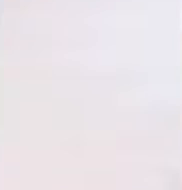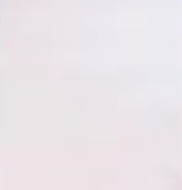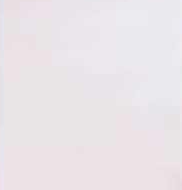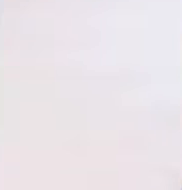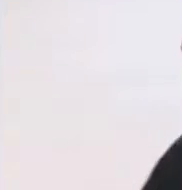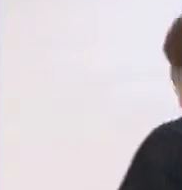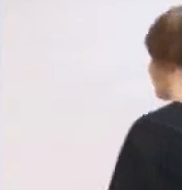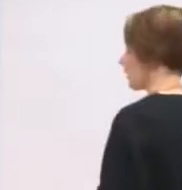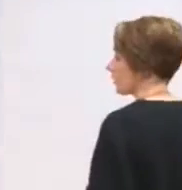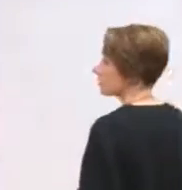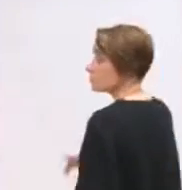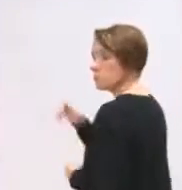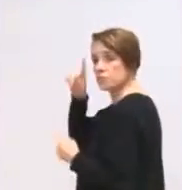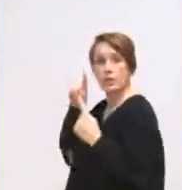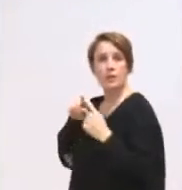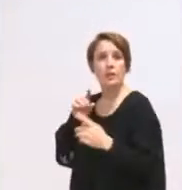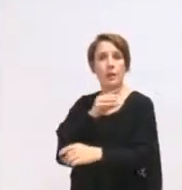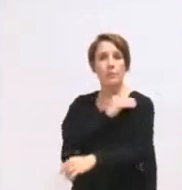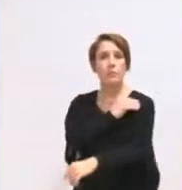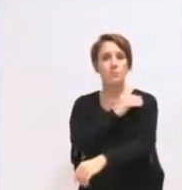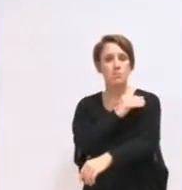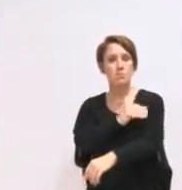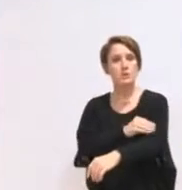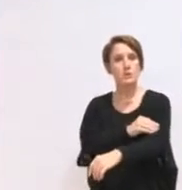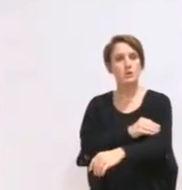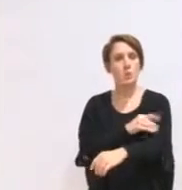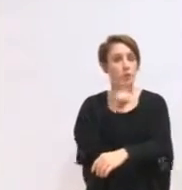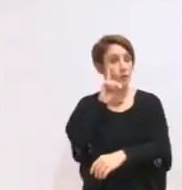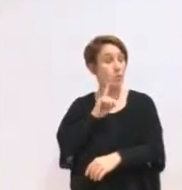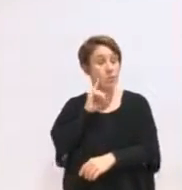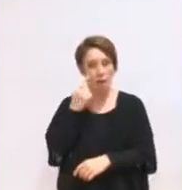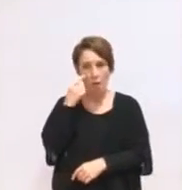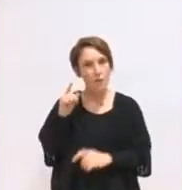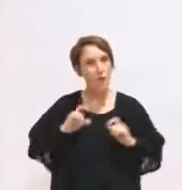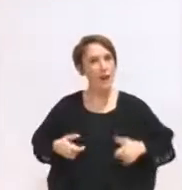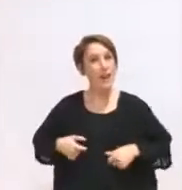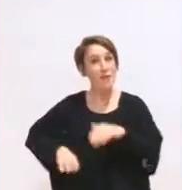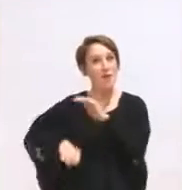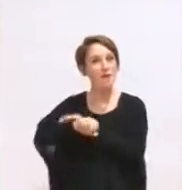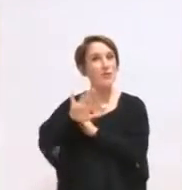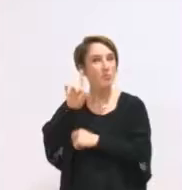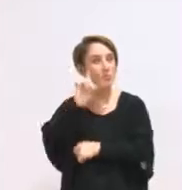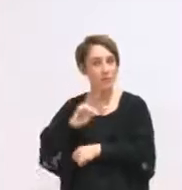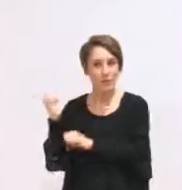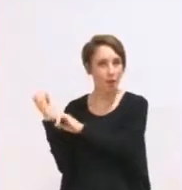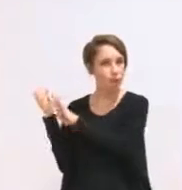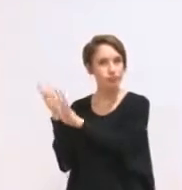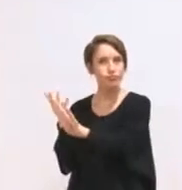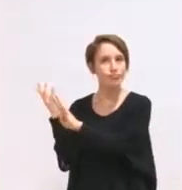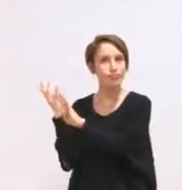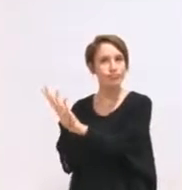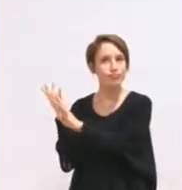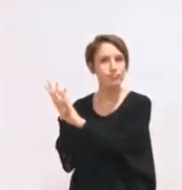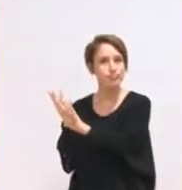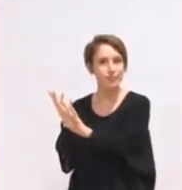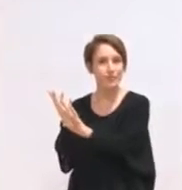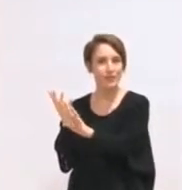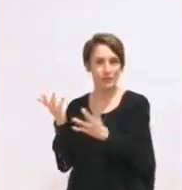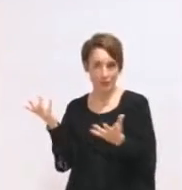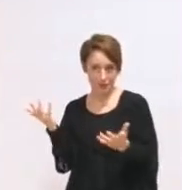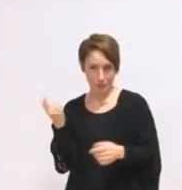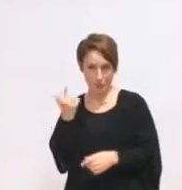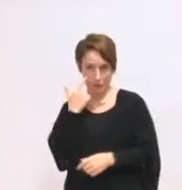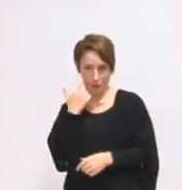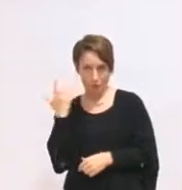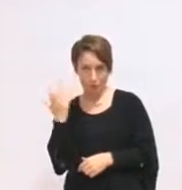qui a été rencontré par l'école municipale de foot féminin montre que l'offre sportive non genrée, quand elle